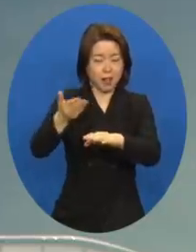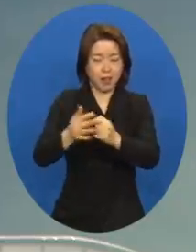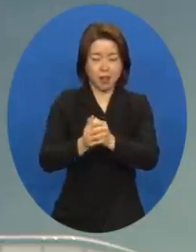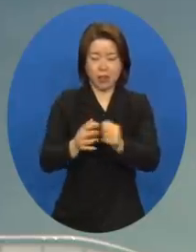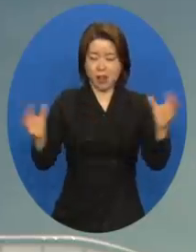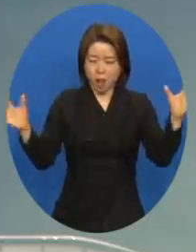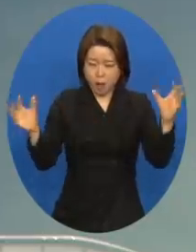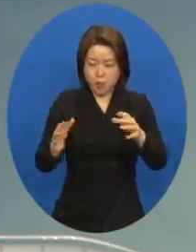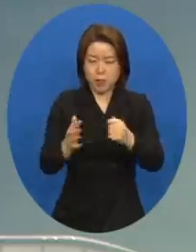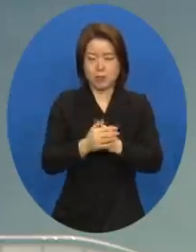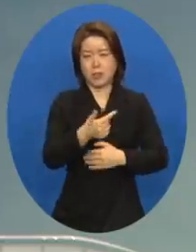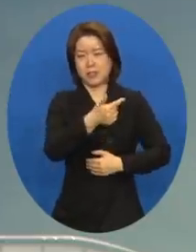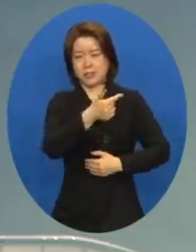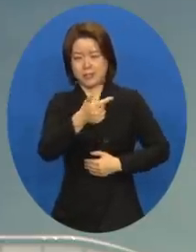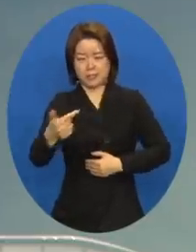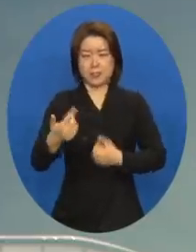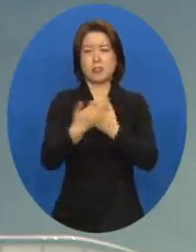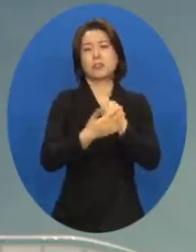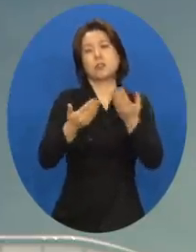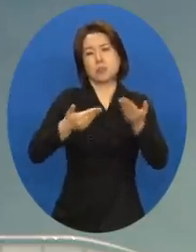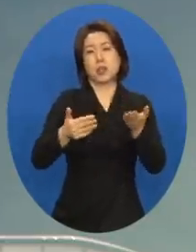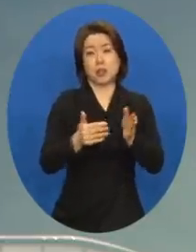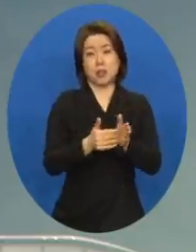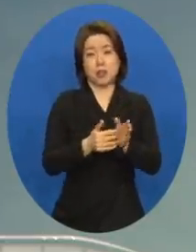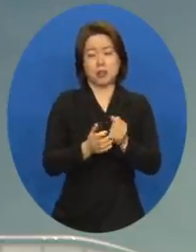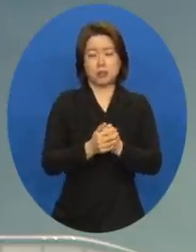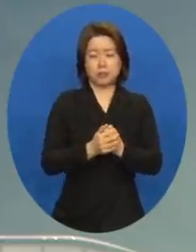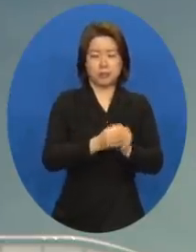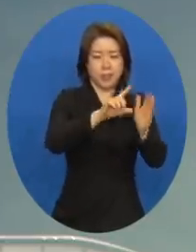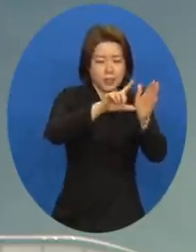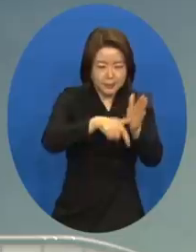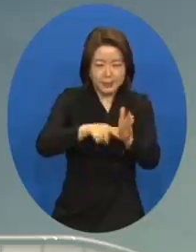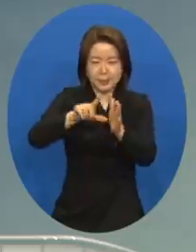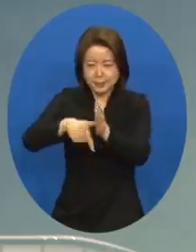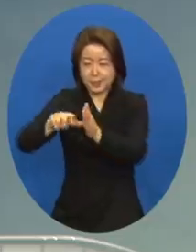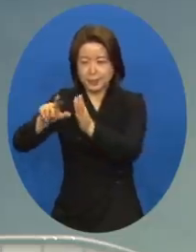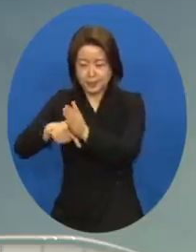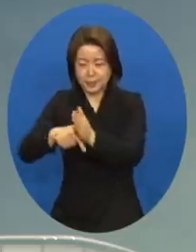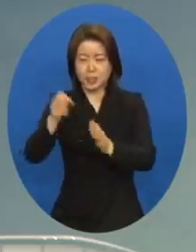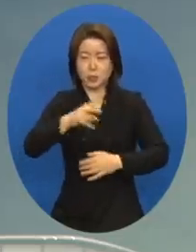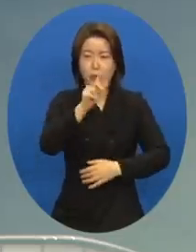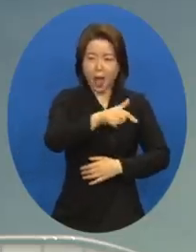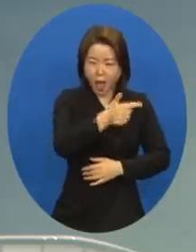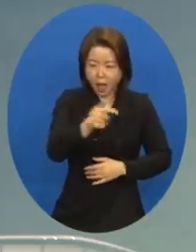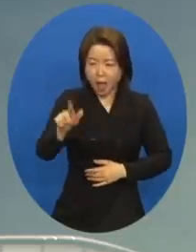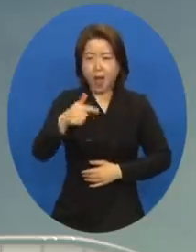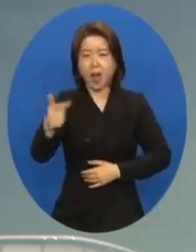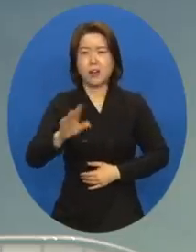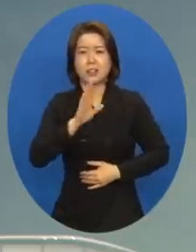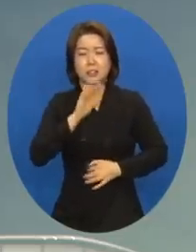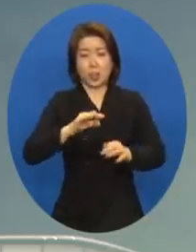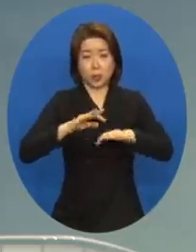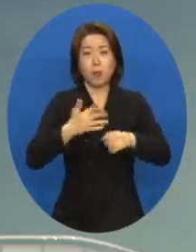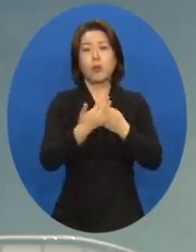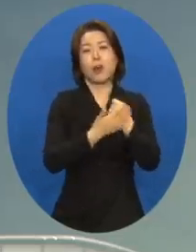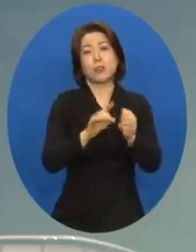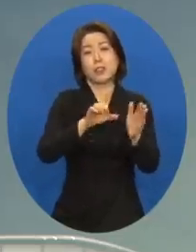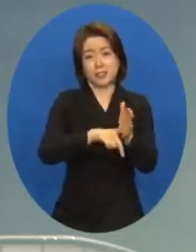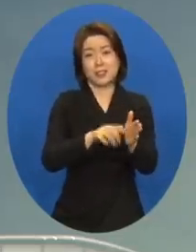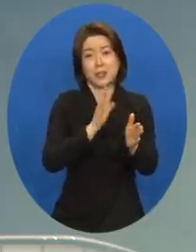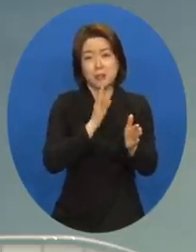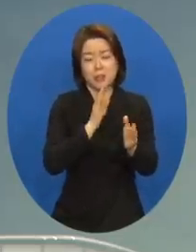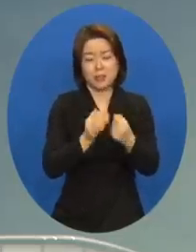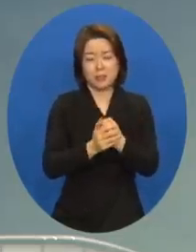큰 은혜를 받았습니다. 시간시간 하루하루가 정말 놀라운 은혜였는데